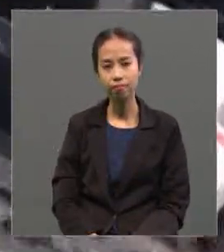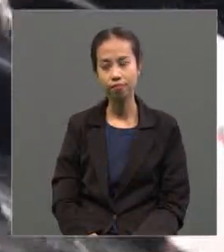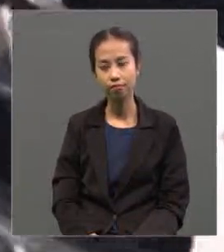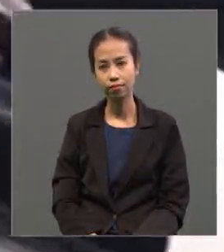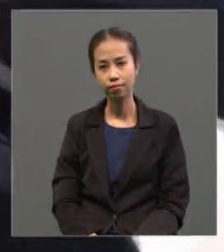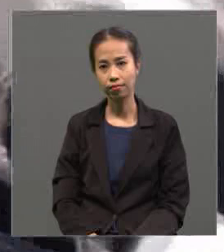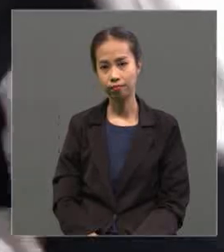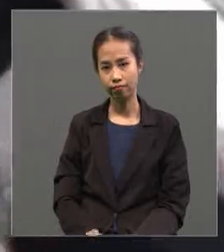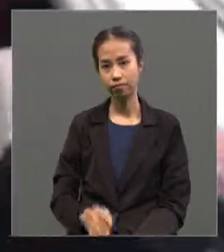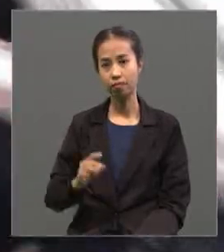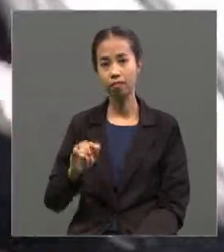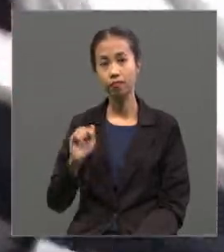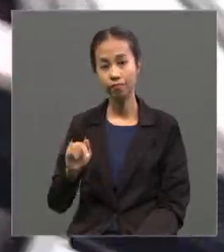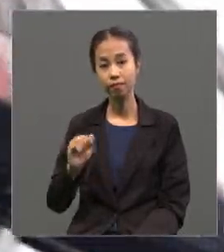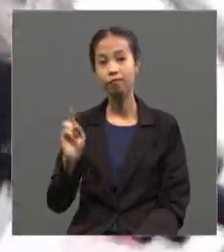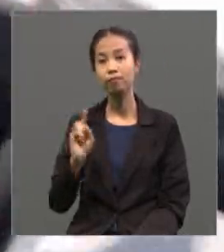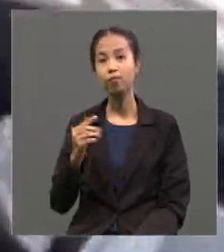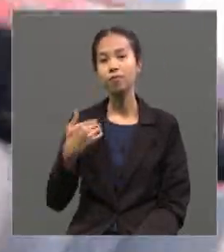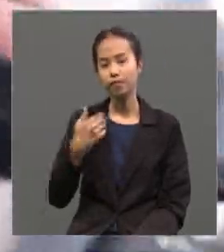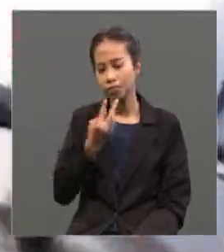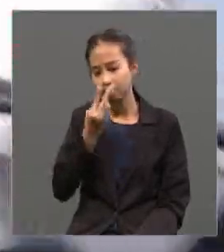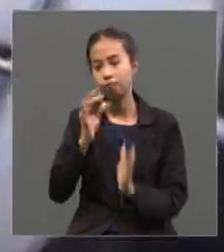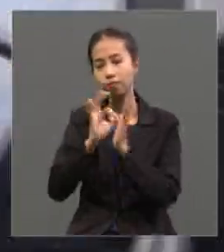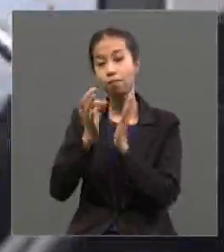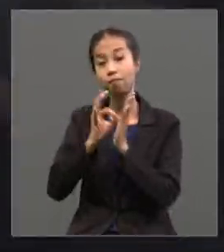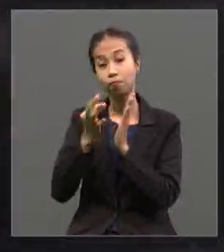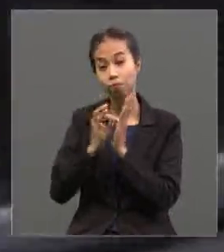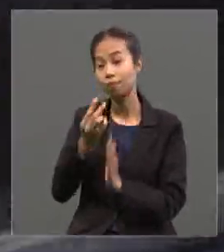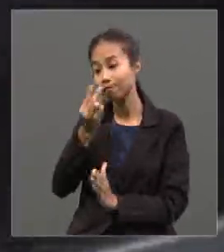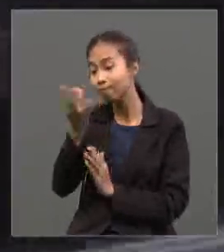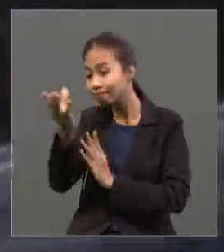ก็คืออย่างหนึ่งก็คือได้อ่านมาตลอดนะใน Facebook ของน้อง